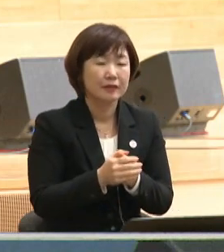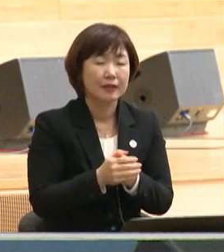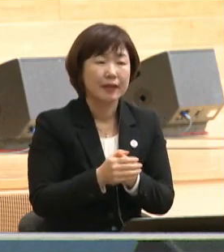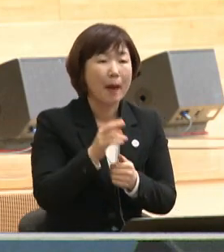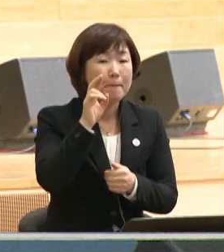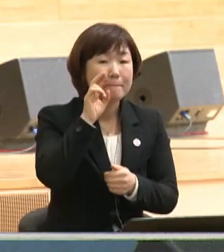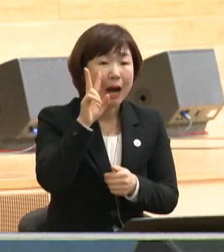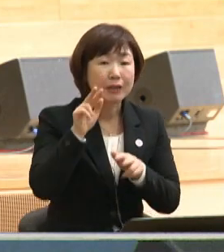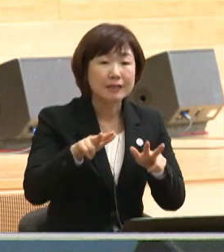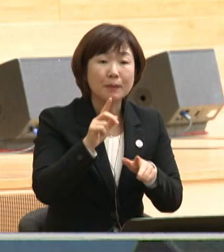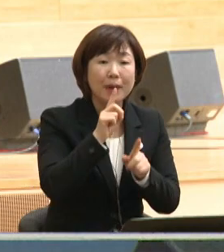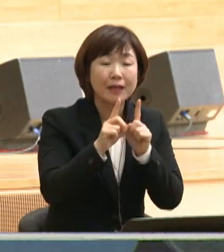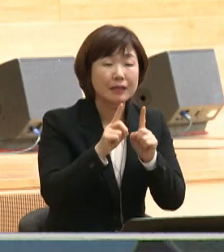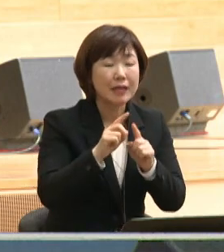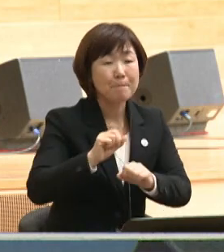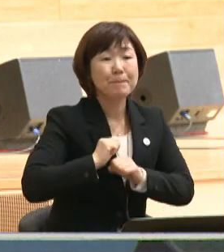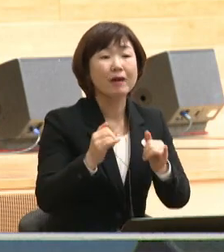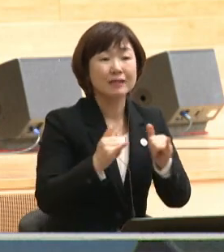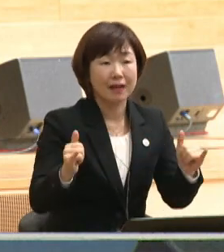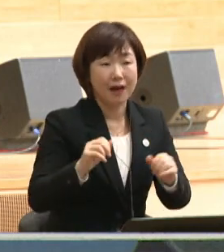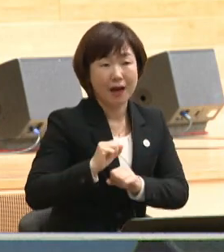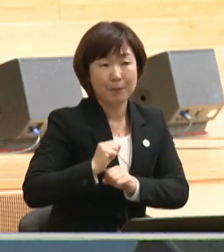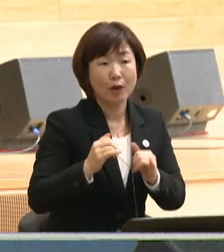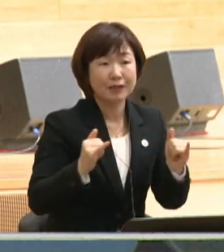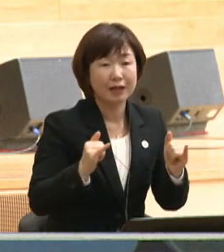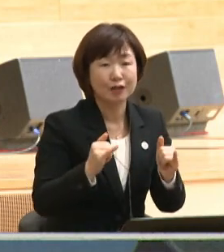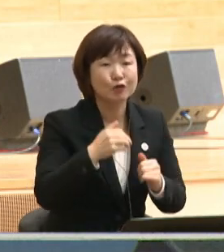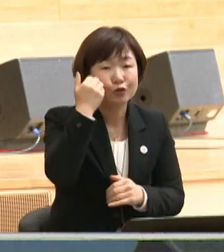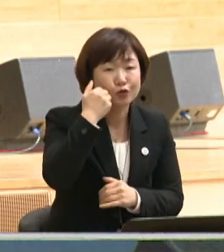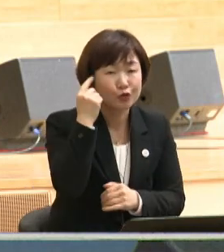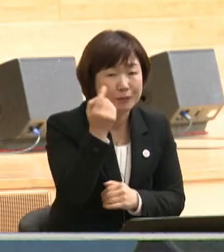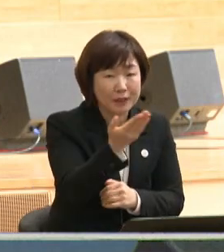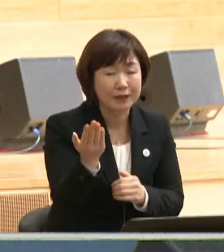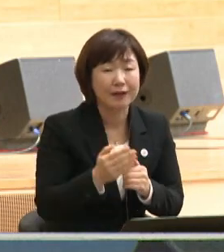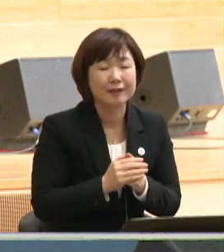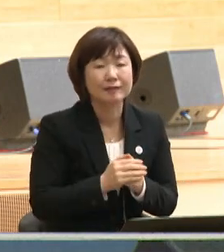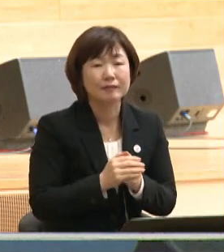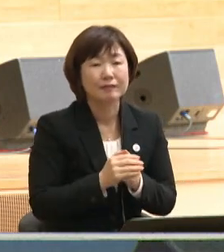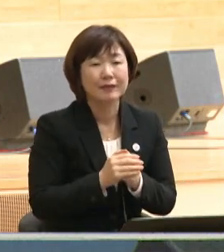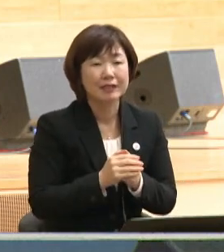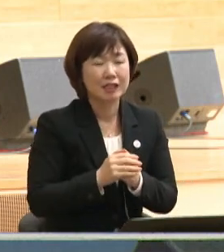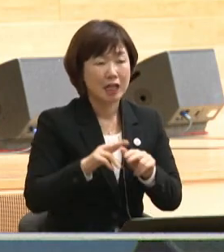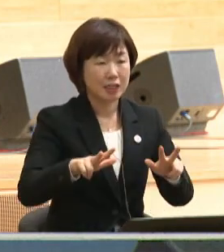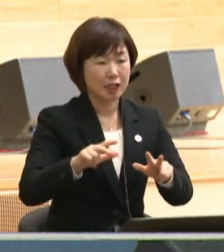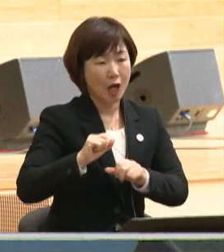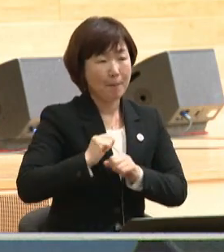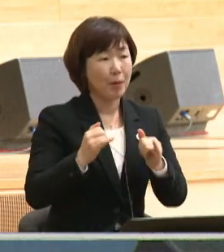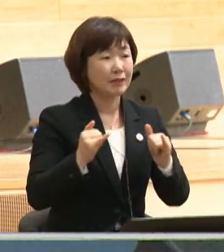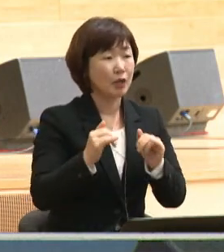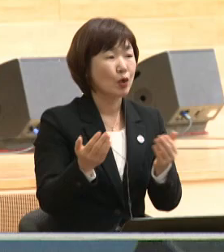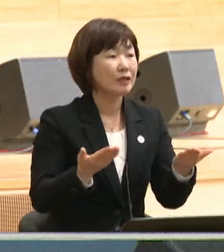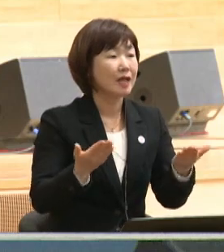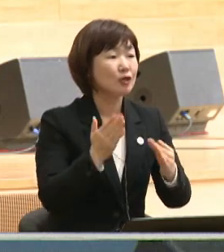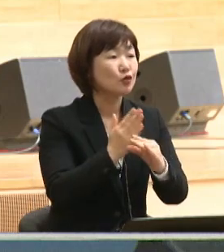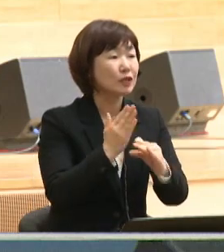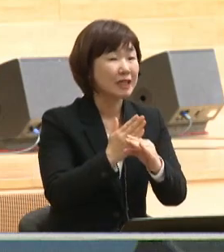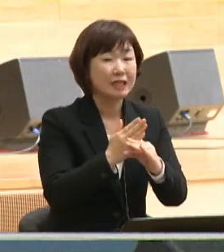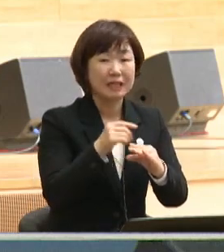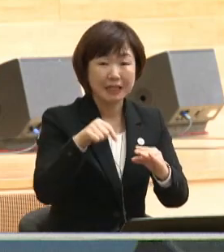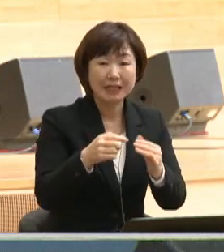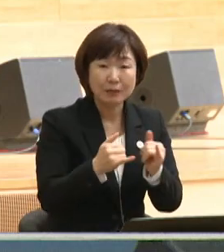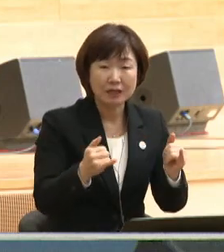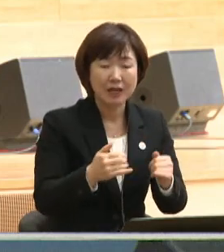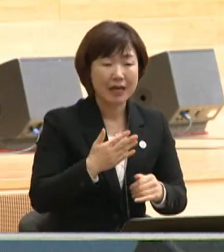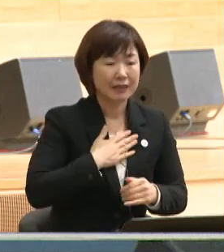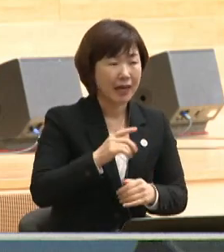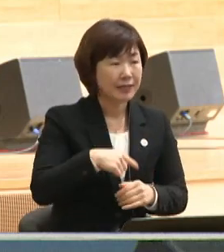바울이 말하는 병사이 병사들은 어떤 사람들이니까 현역으로 복무 중인이 병사들은 자신보다